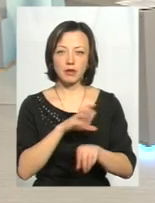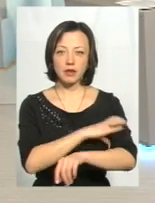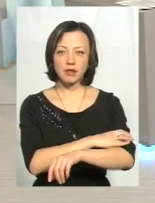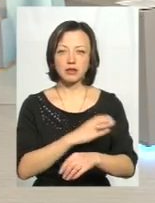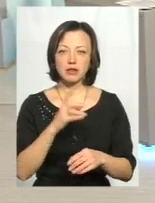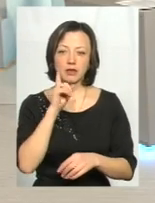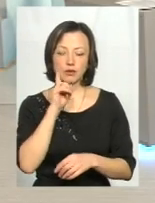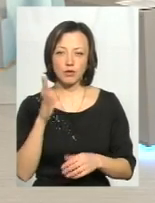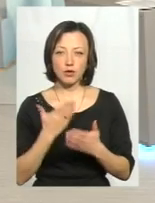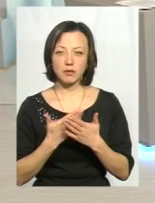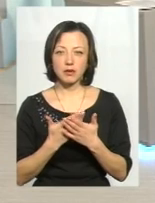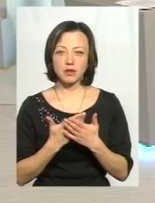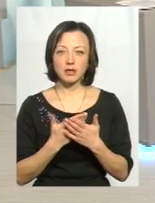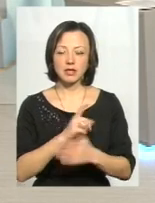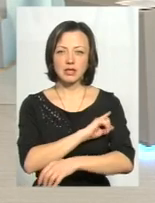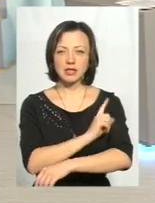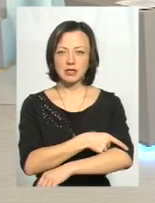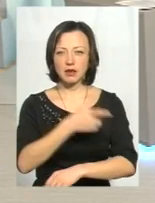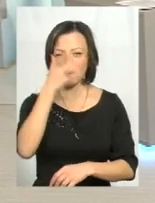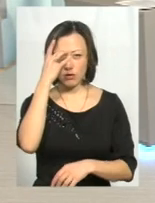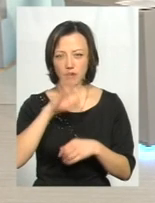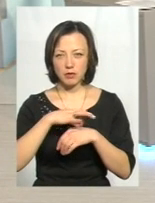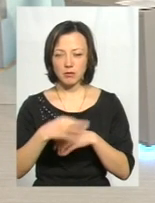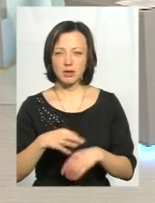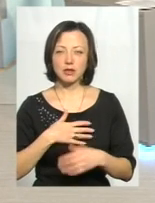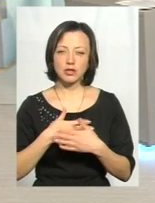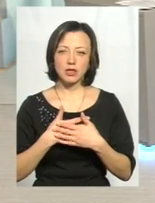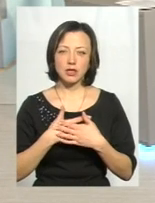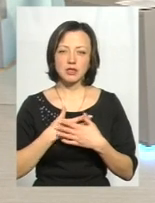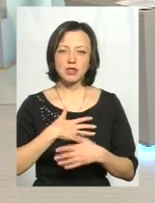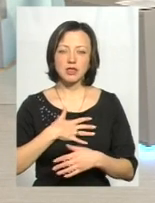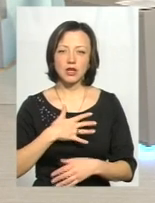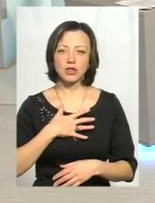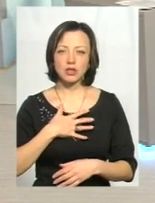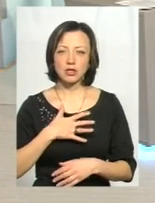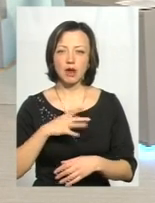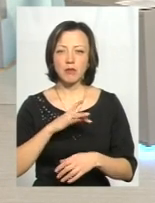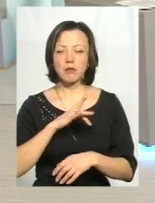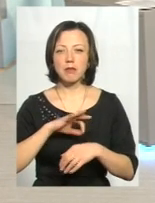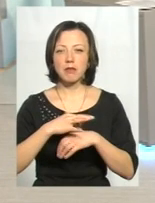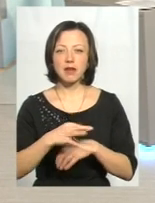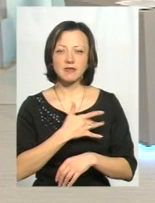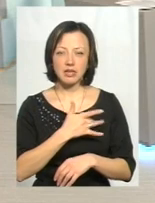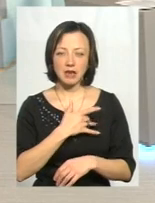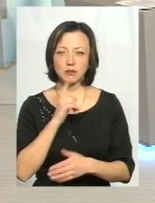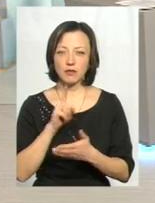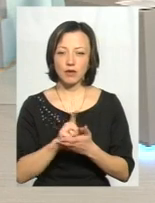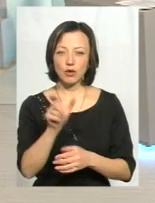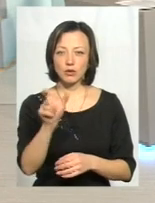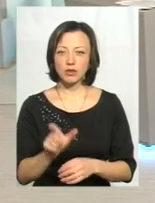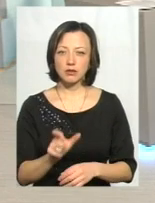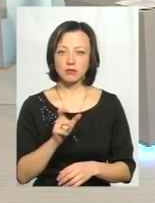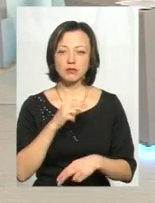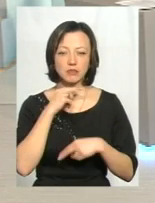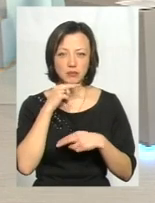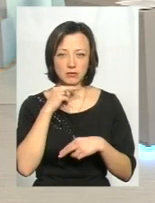якийсь дискомфорт. Тобто це може бути сильний головний біль, чи задишка, чи може бути біль в серці. Це вже повинно людину